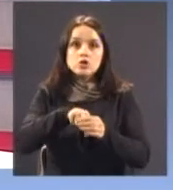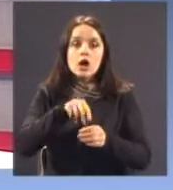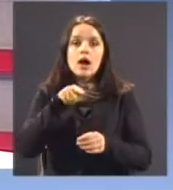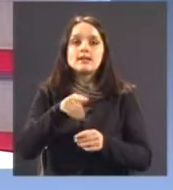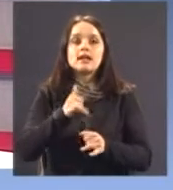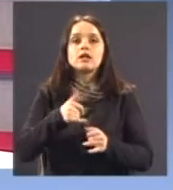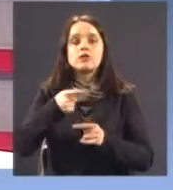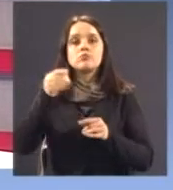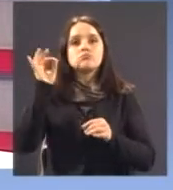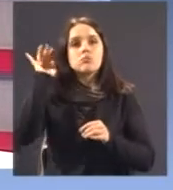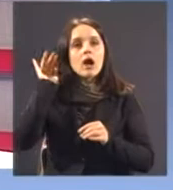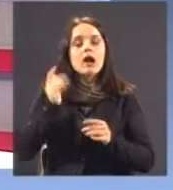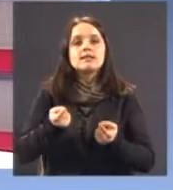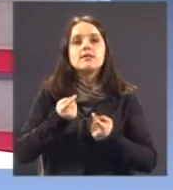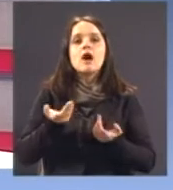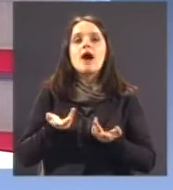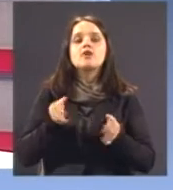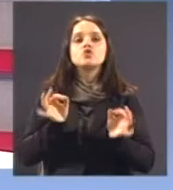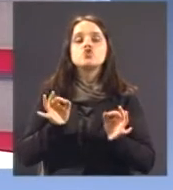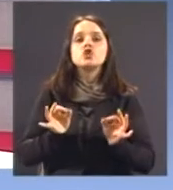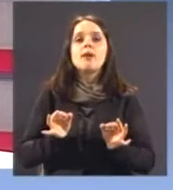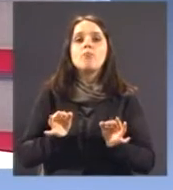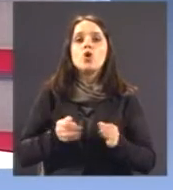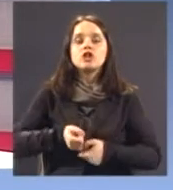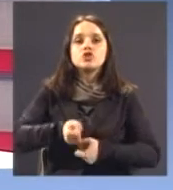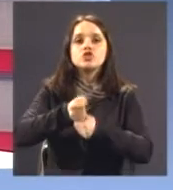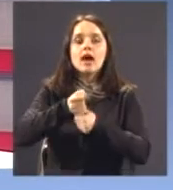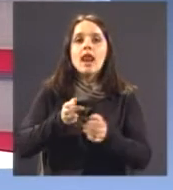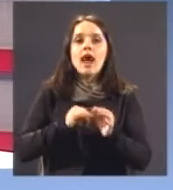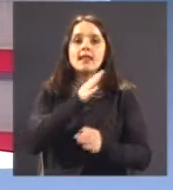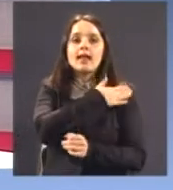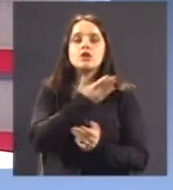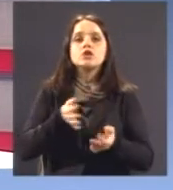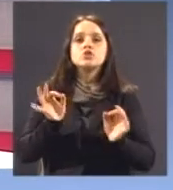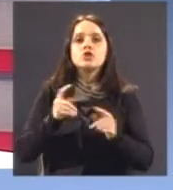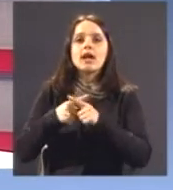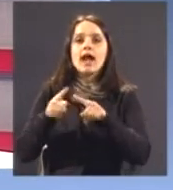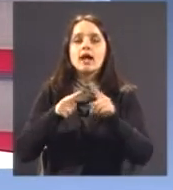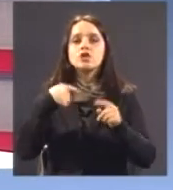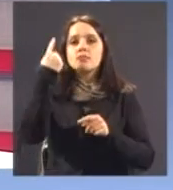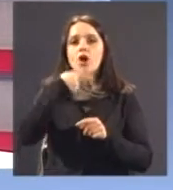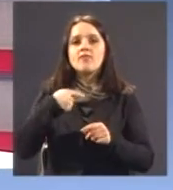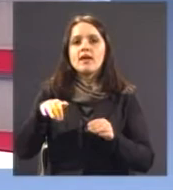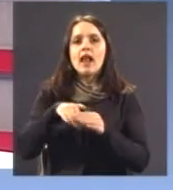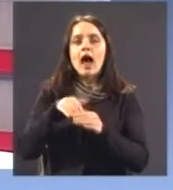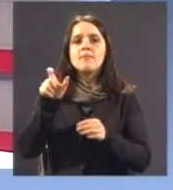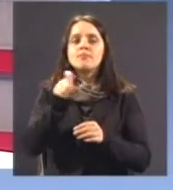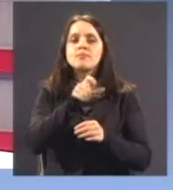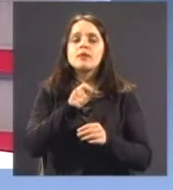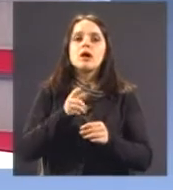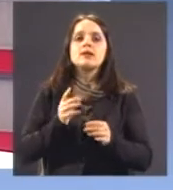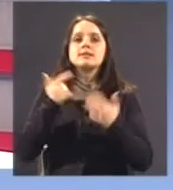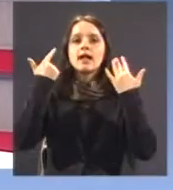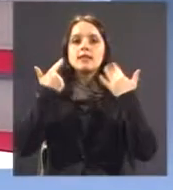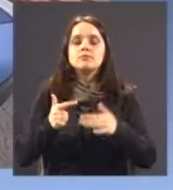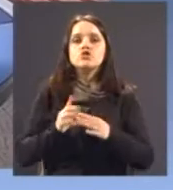stvaranja sistema stručne podrške na terenu gdje stručnjaci raznih profila redovno na sedmičnoj bazi dolaze u školu koju